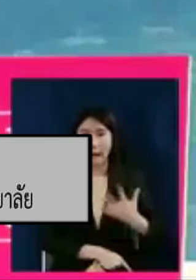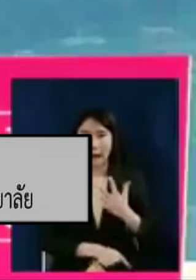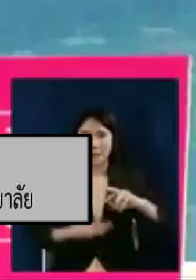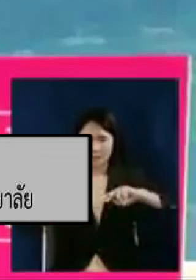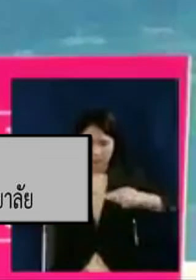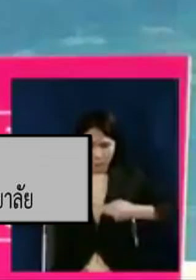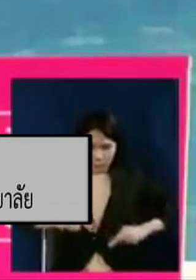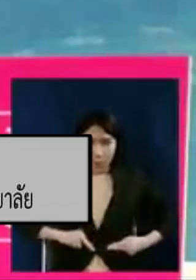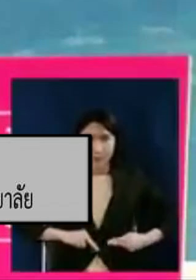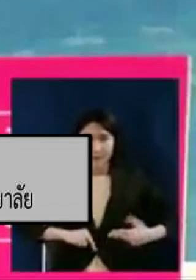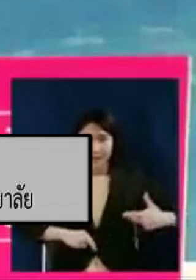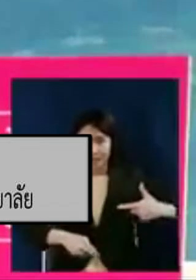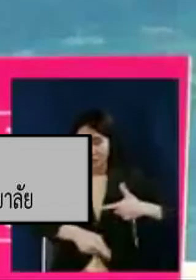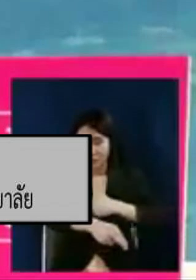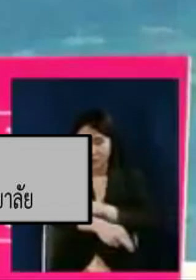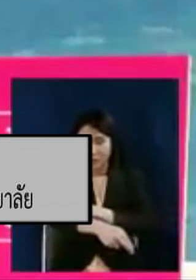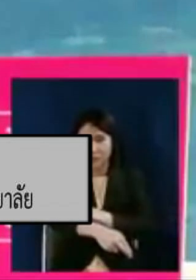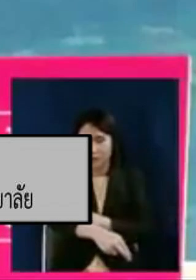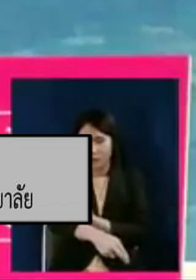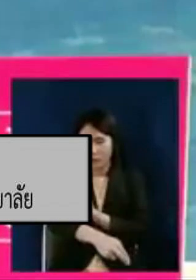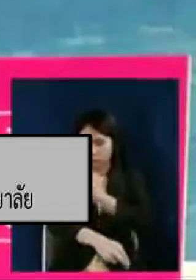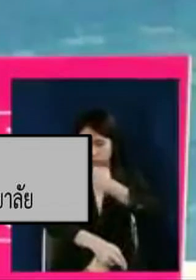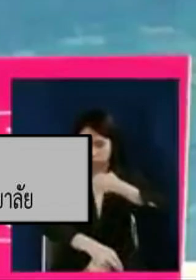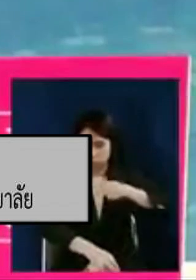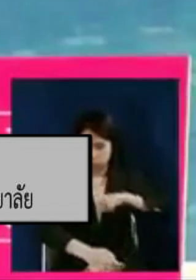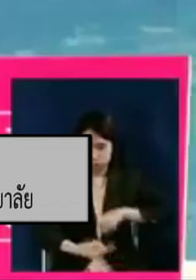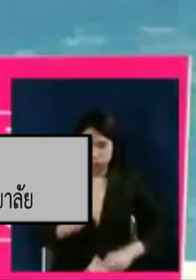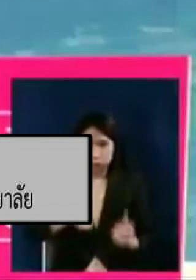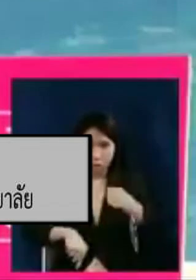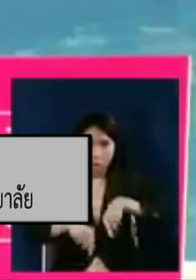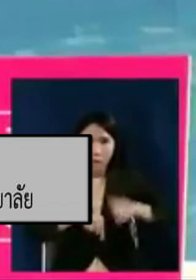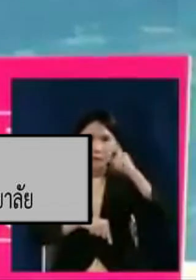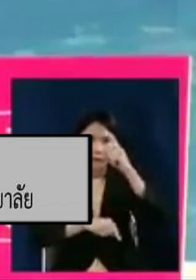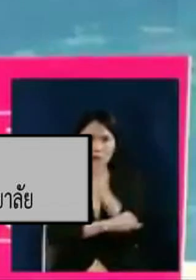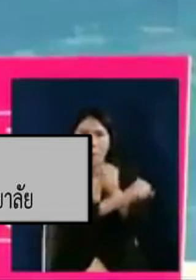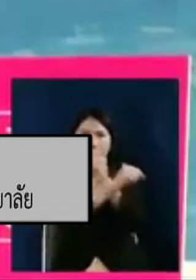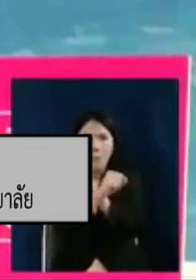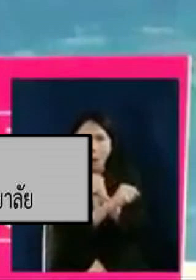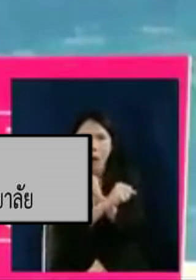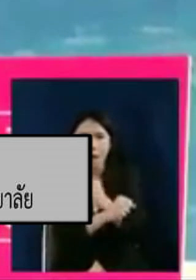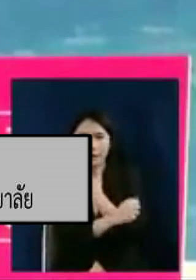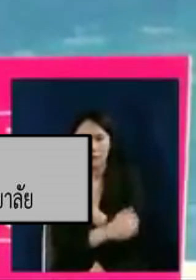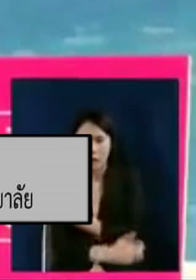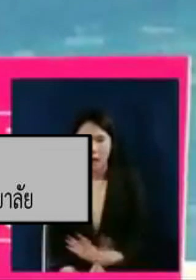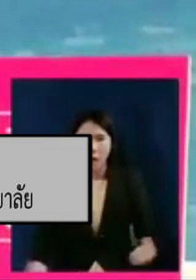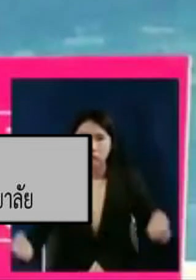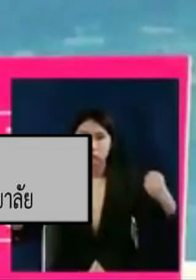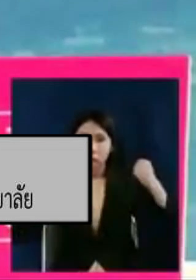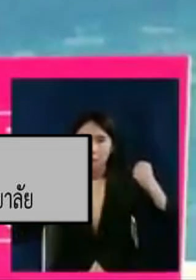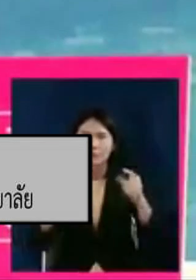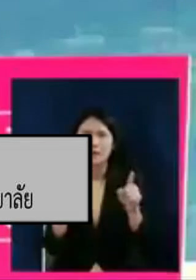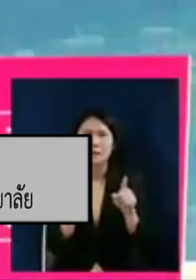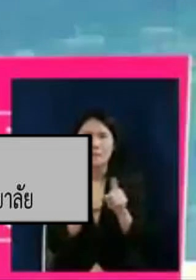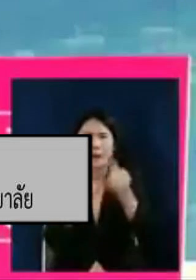นะครับแล้วไปสั่งงานให้เซลล์ของมนุษย์สร้างโปรตีนขึ้นมาให้เหมือนกับโปรตีน